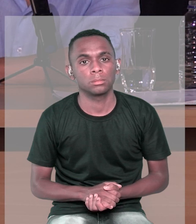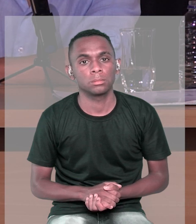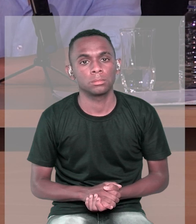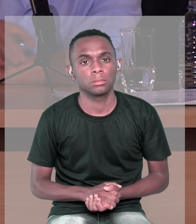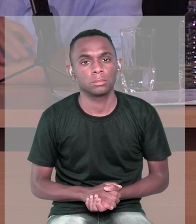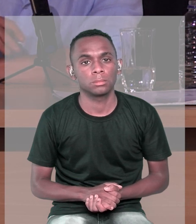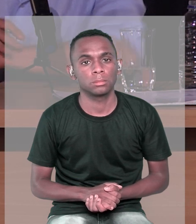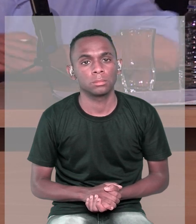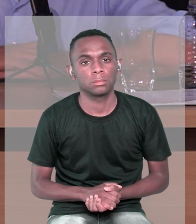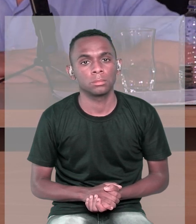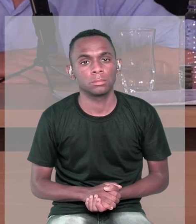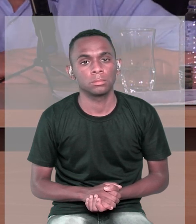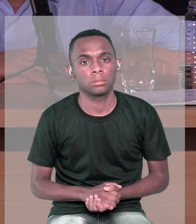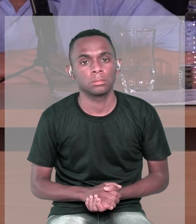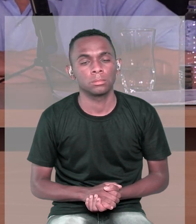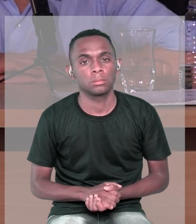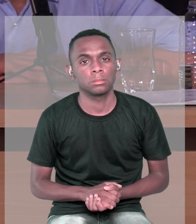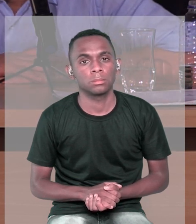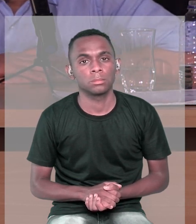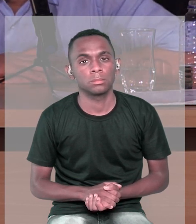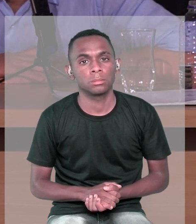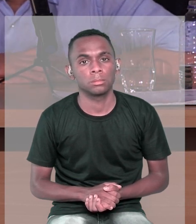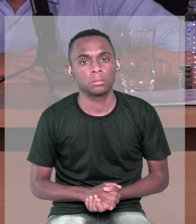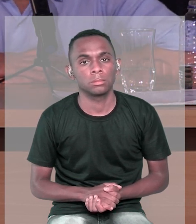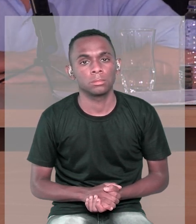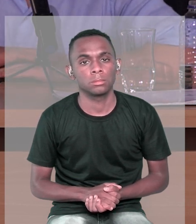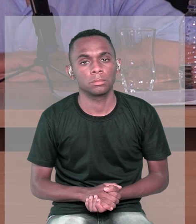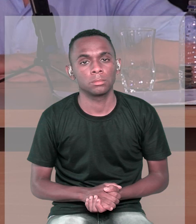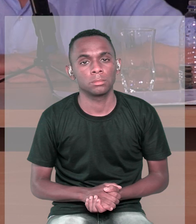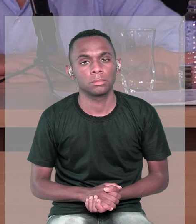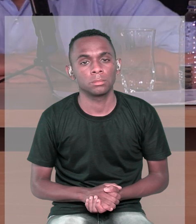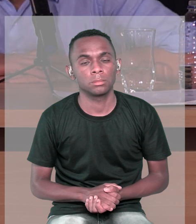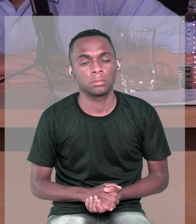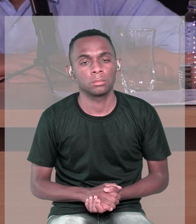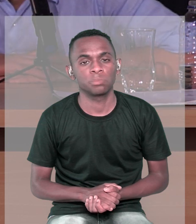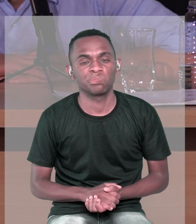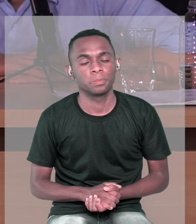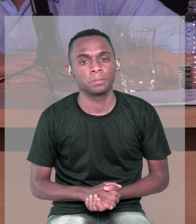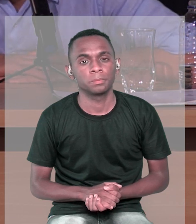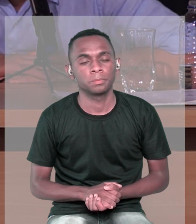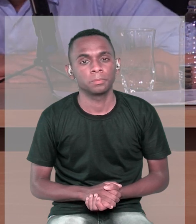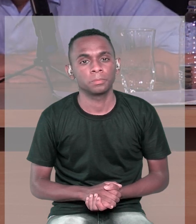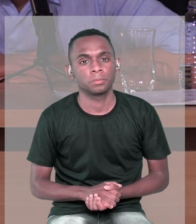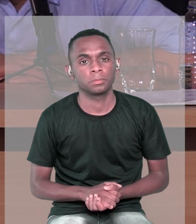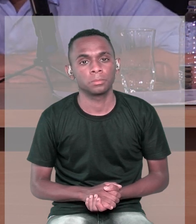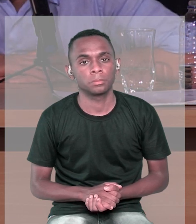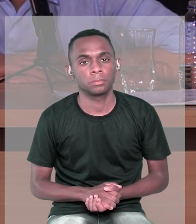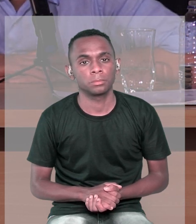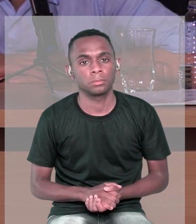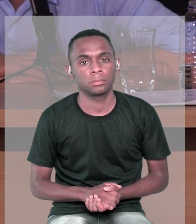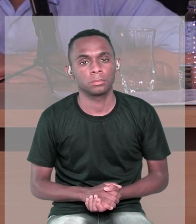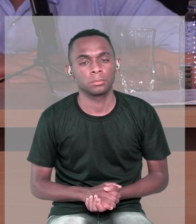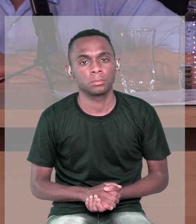jouer le rôle. Après, si j'ai un traducteur, par exemple, catastrophique, ce qui n'est pas du tout le cas, je